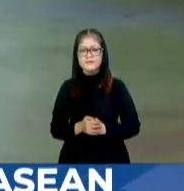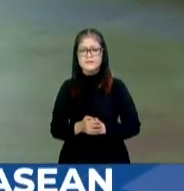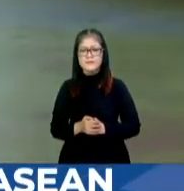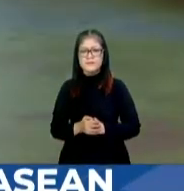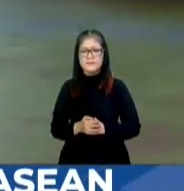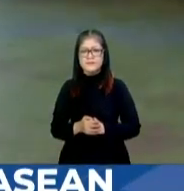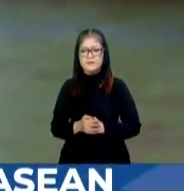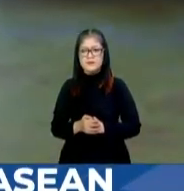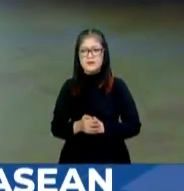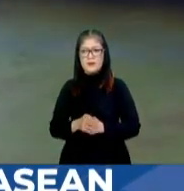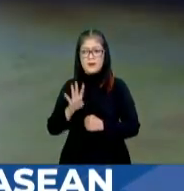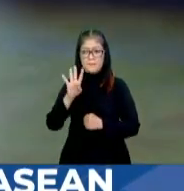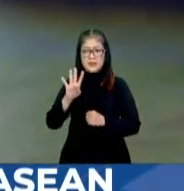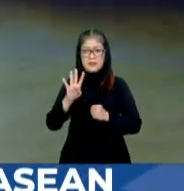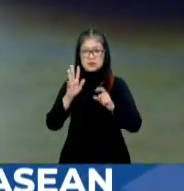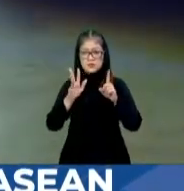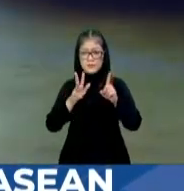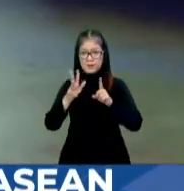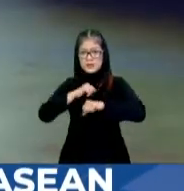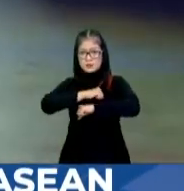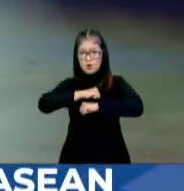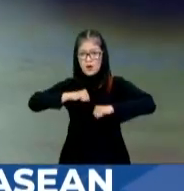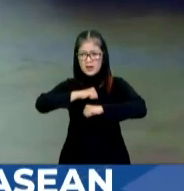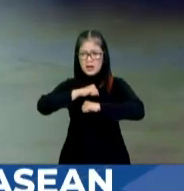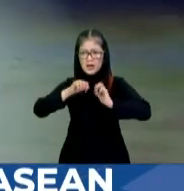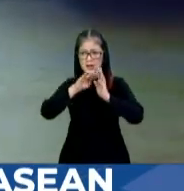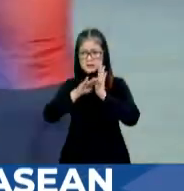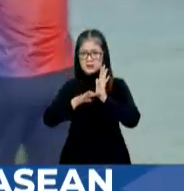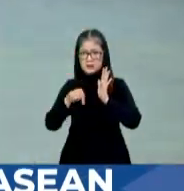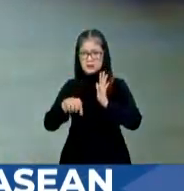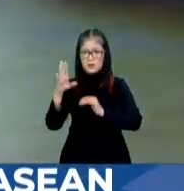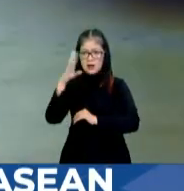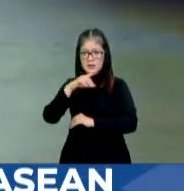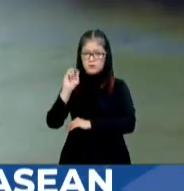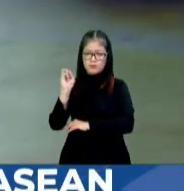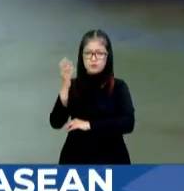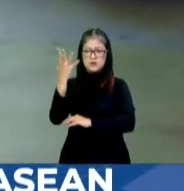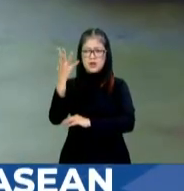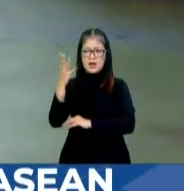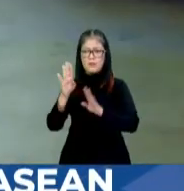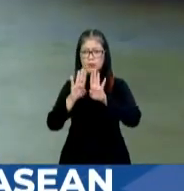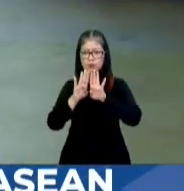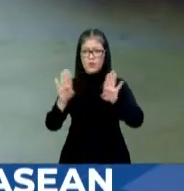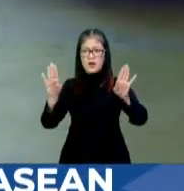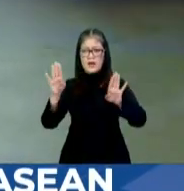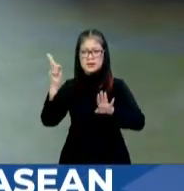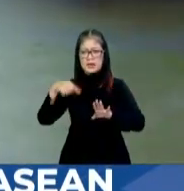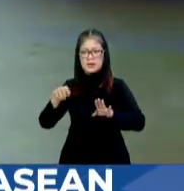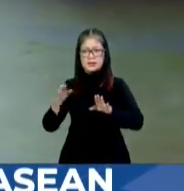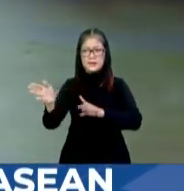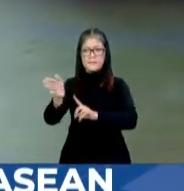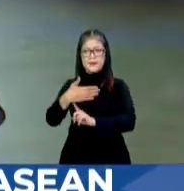mengirimkan 499 atlet dalam event ini. Puncak opening ceremony ditandai dengan pengibaran bendera,